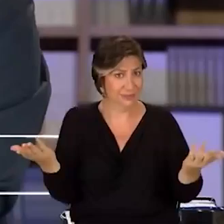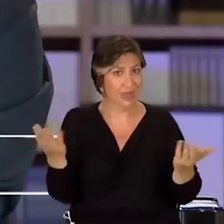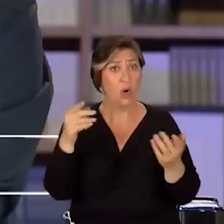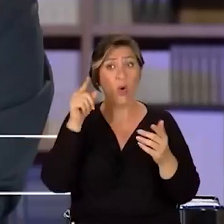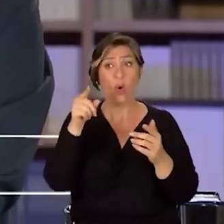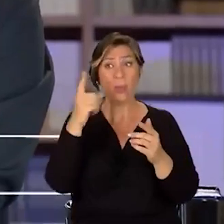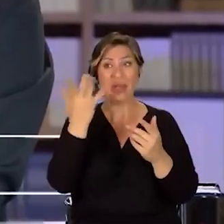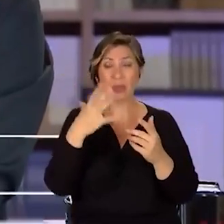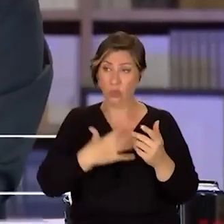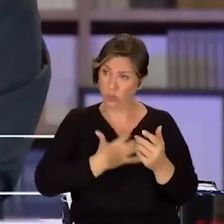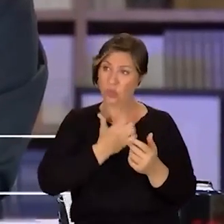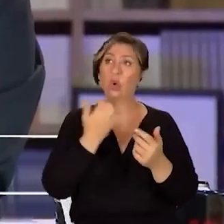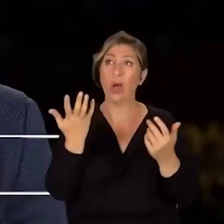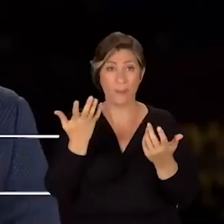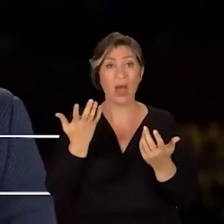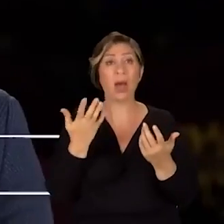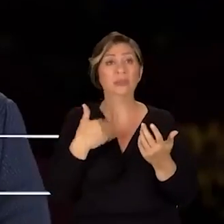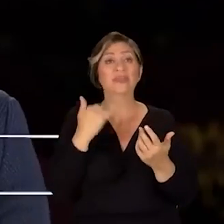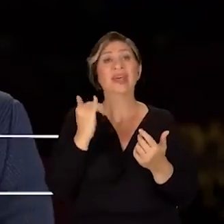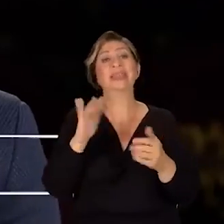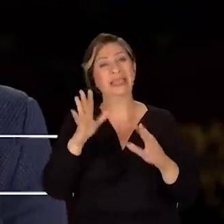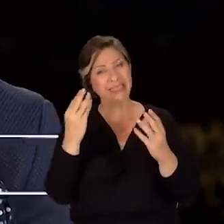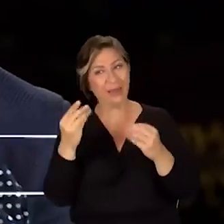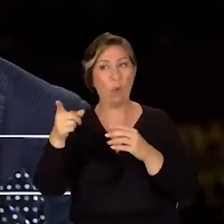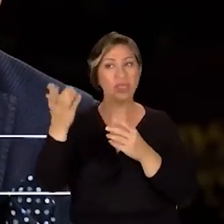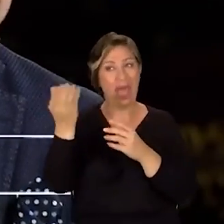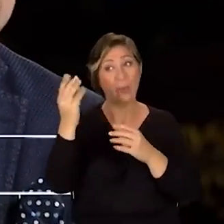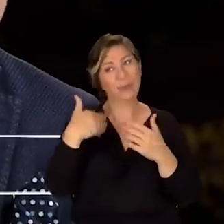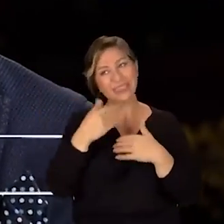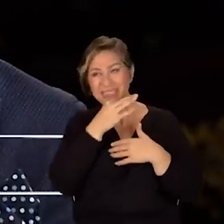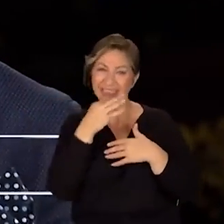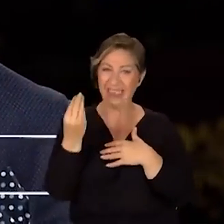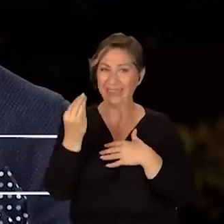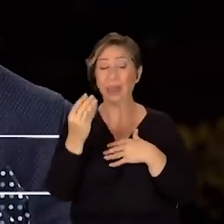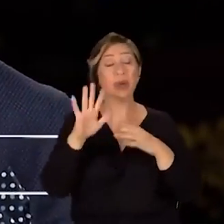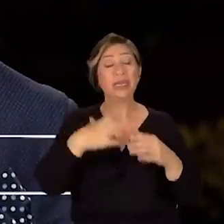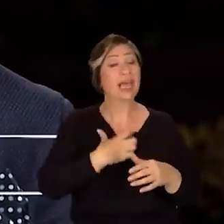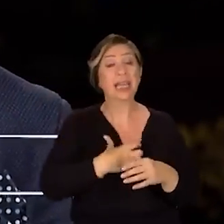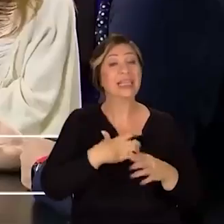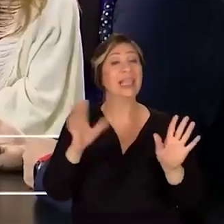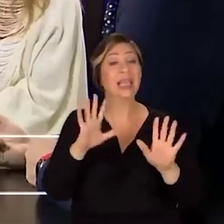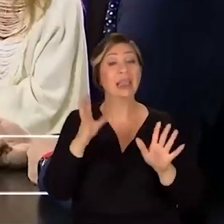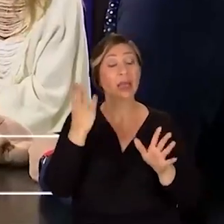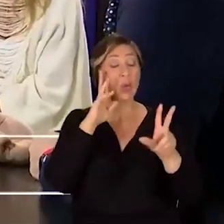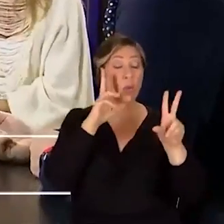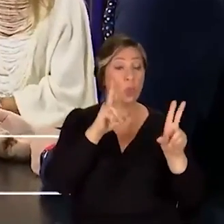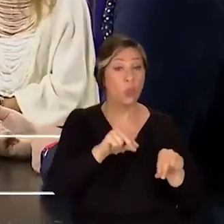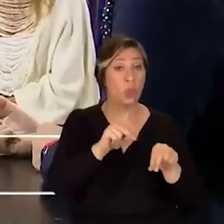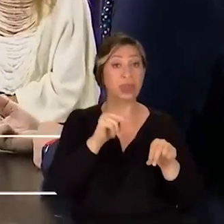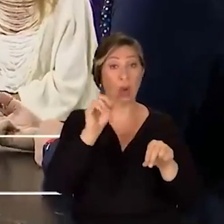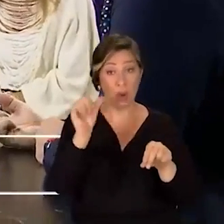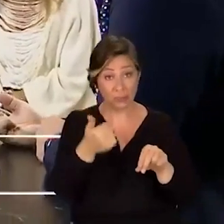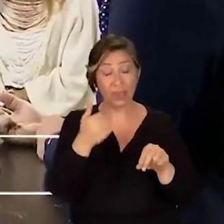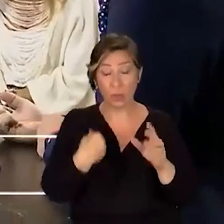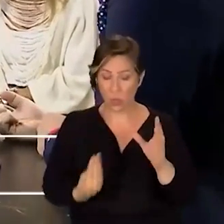insanlar alınıyor belki biraz diyor. Yani biz de fena değiliz. Hani Da Vinci değil. Aslında kaygı şu. Ne kadar uyuduğundan önemlisi uyandığında ne yaptığın.